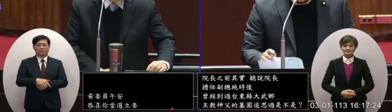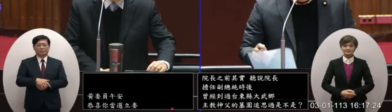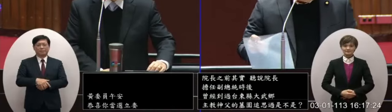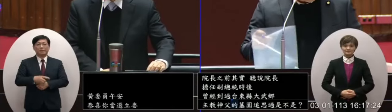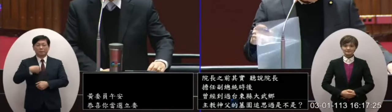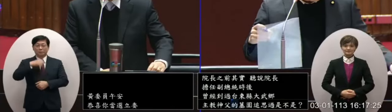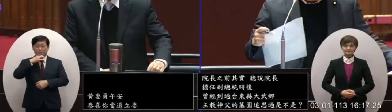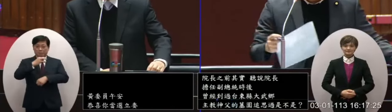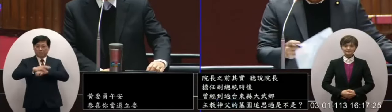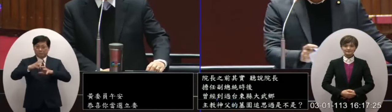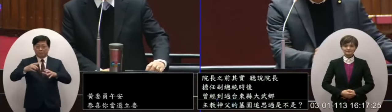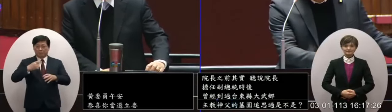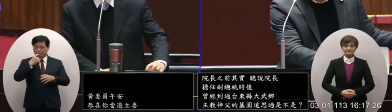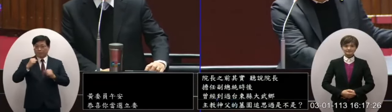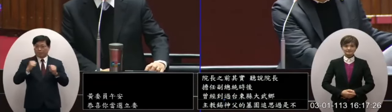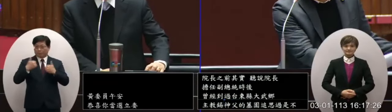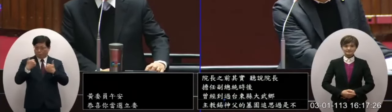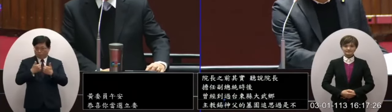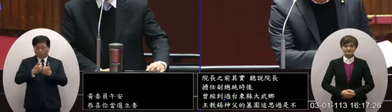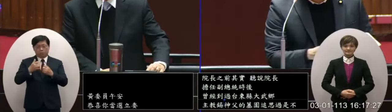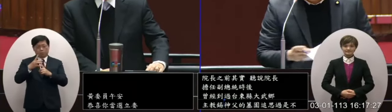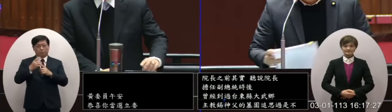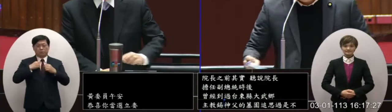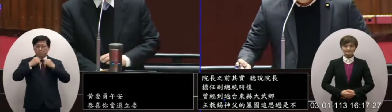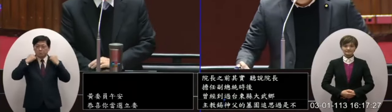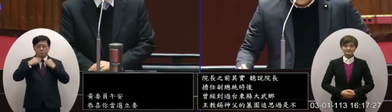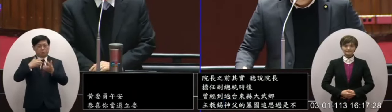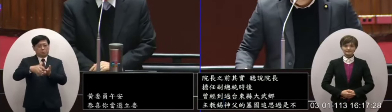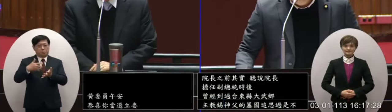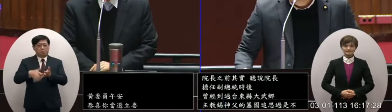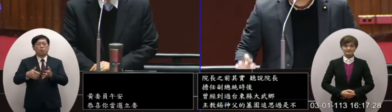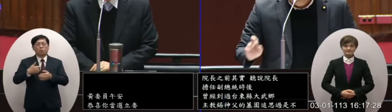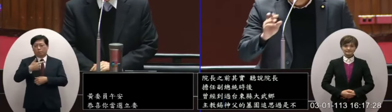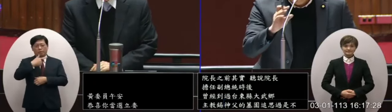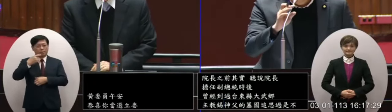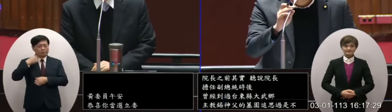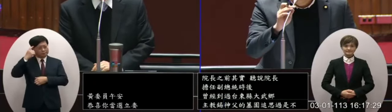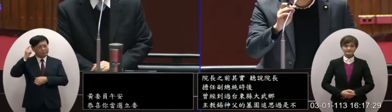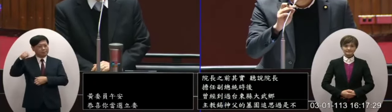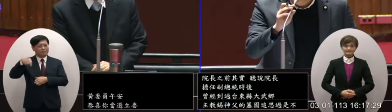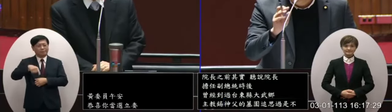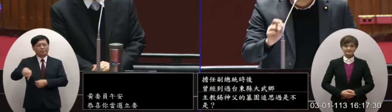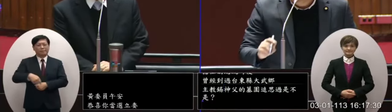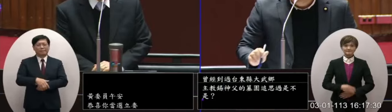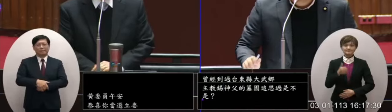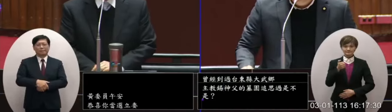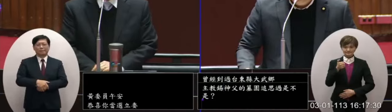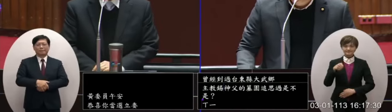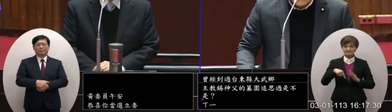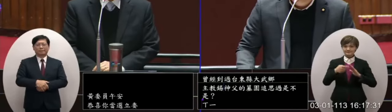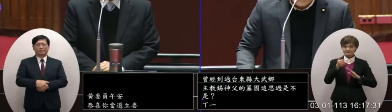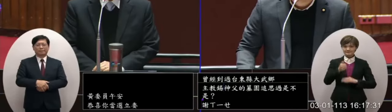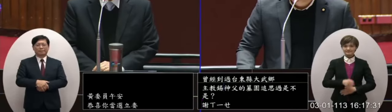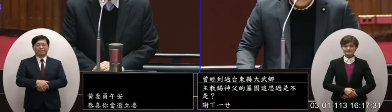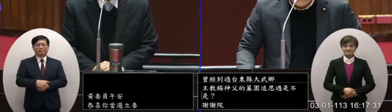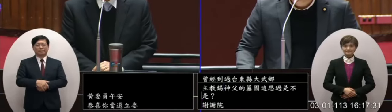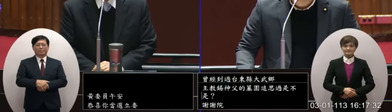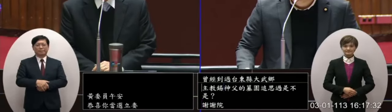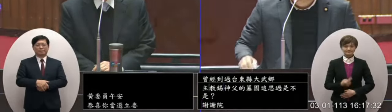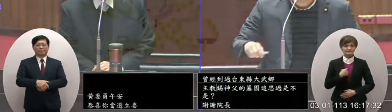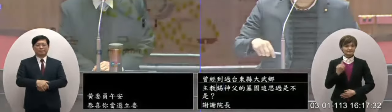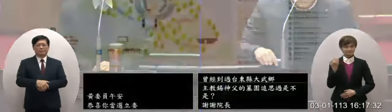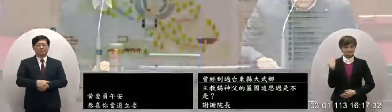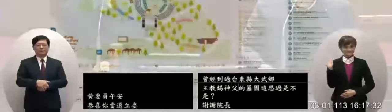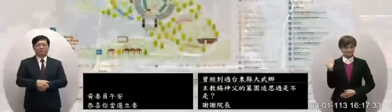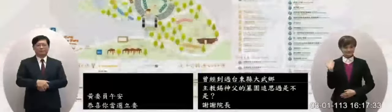们瑞士白冷会的神父们很多了，所以我很想念他们。 谢谢院长。院长，我其实是那时候担